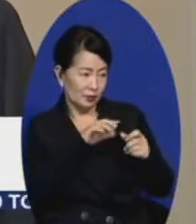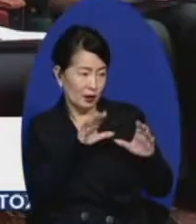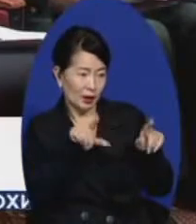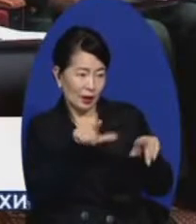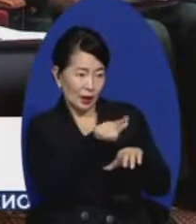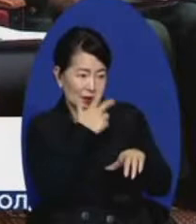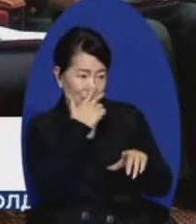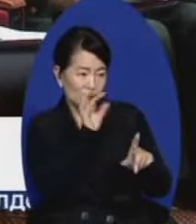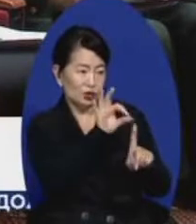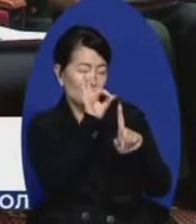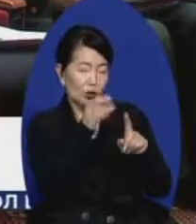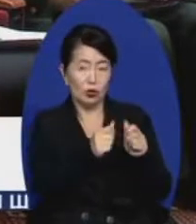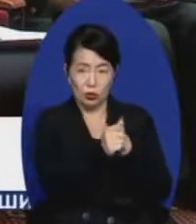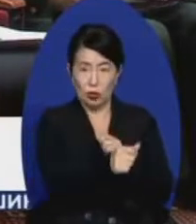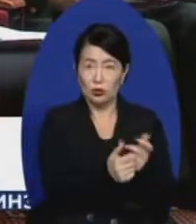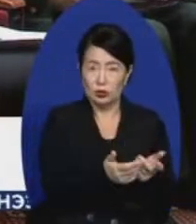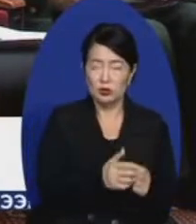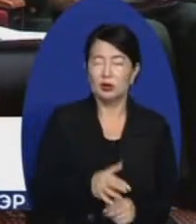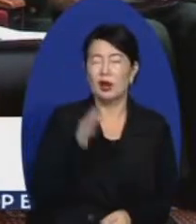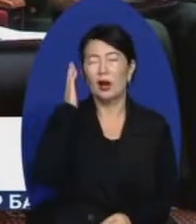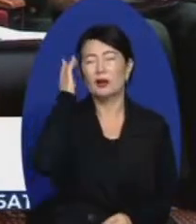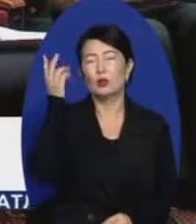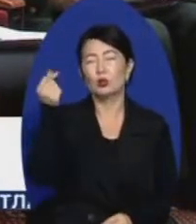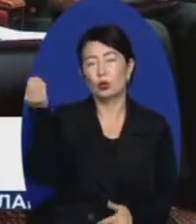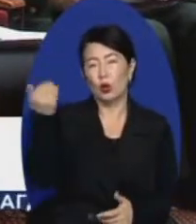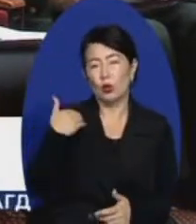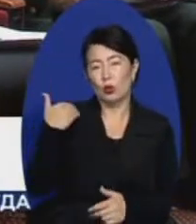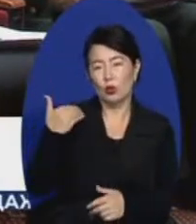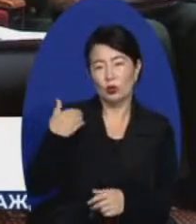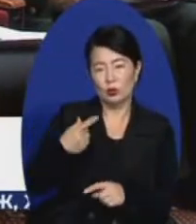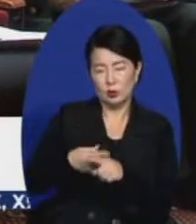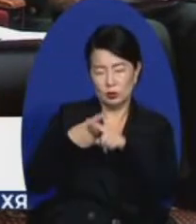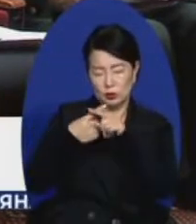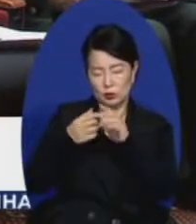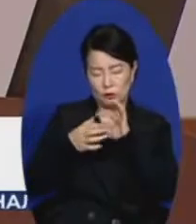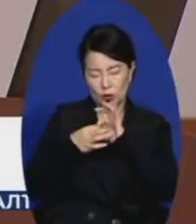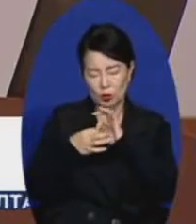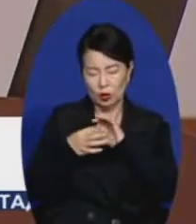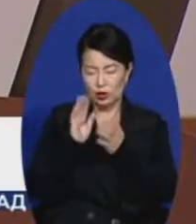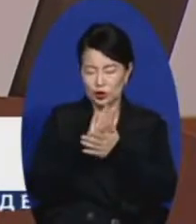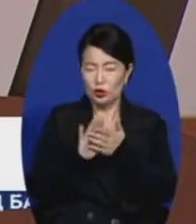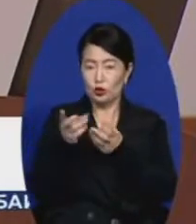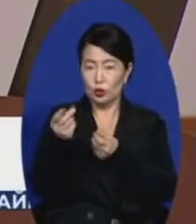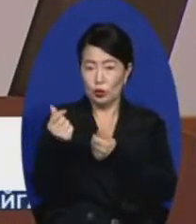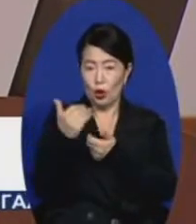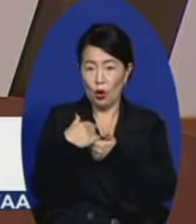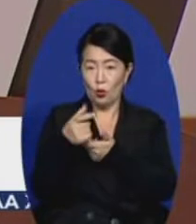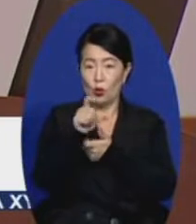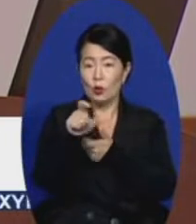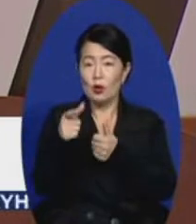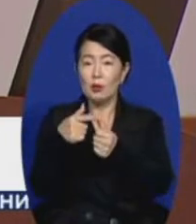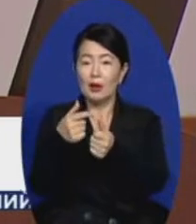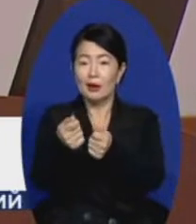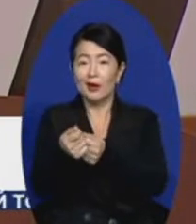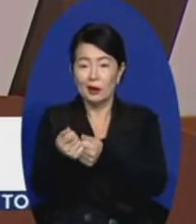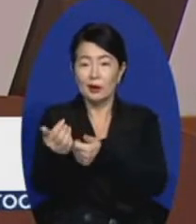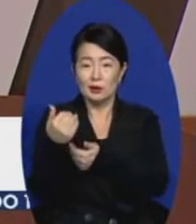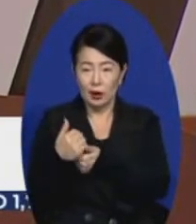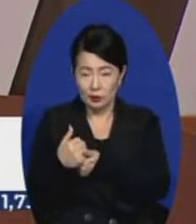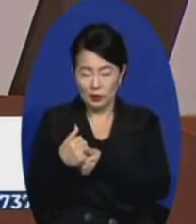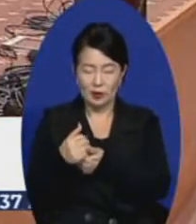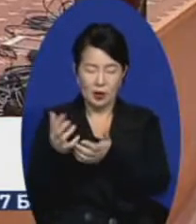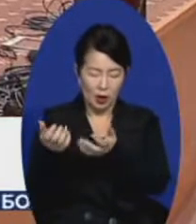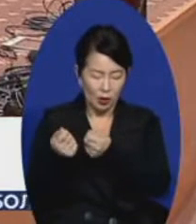хөрөнгө оруулалтаа хийдэг. Гадаадын шууд хөрөнгө оруулалтыг нэмэгдүүлэхийн тулд шинээр хөрөнгө оруулагчдыг татах, за мөн одоогийн хөрөнгө